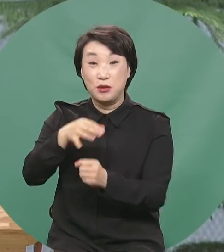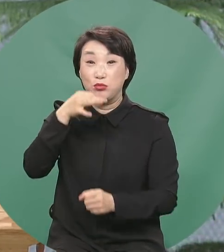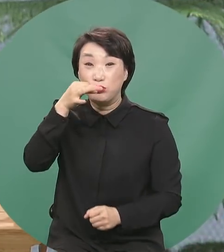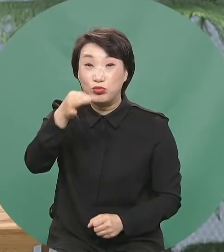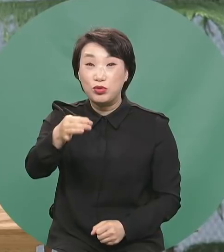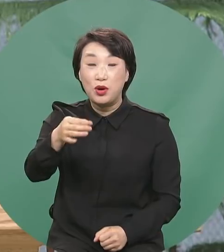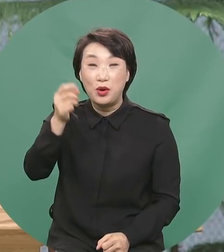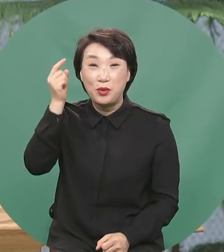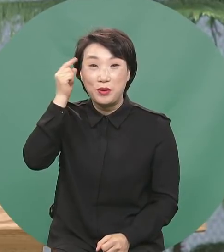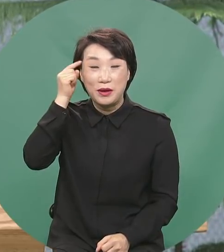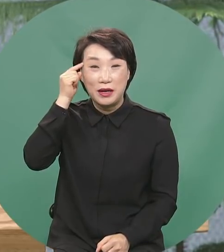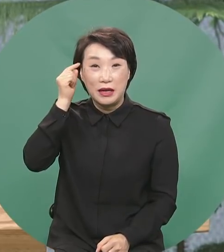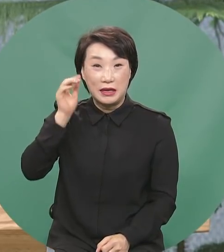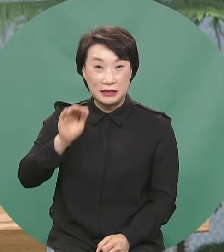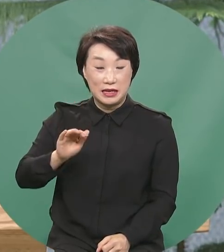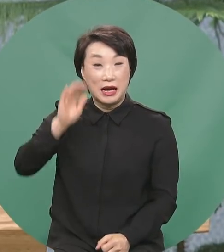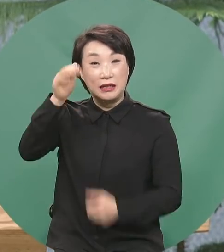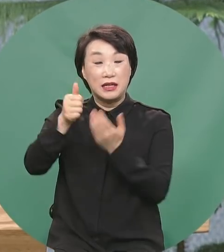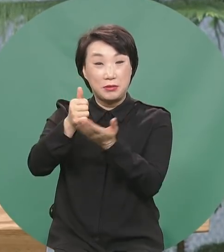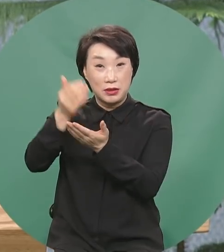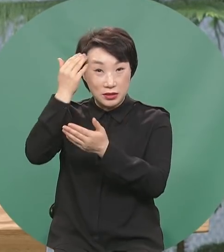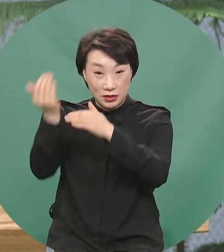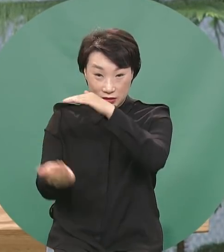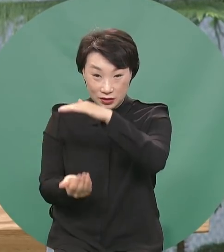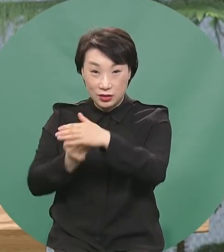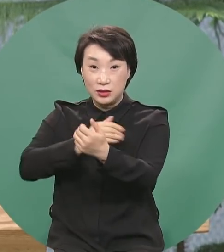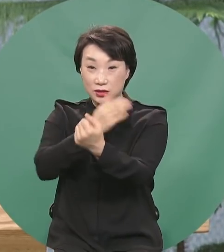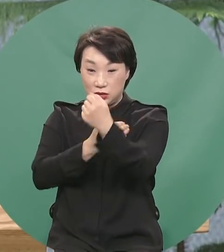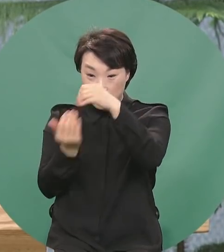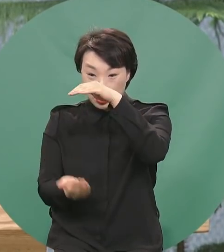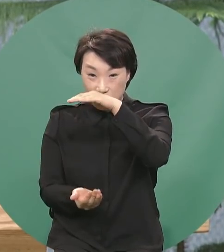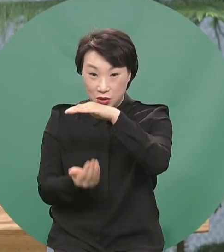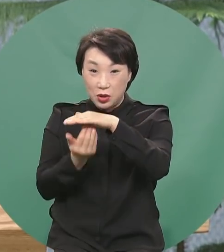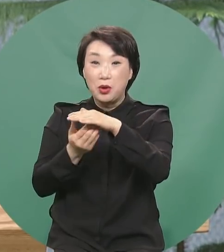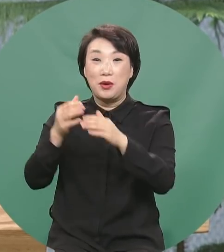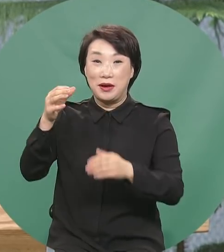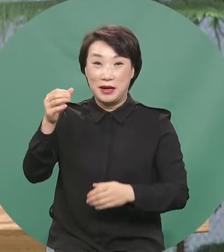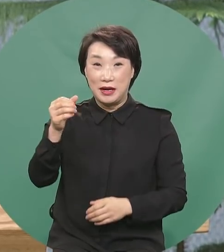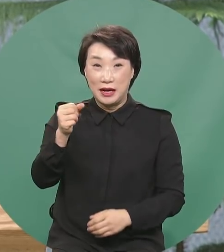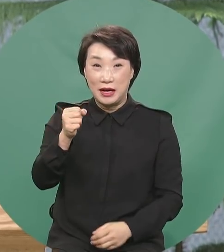하나님의 전지하심과 전능하신 능력으로